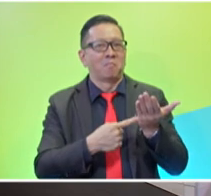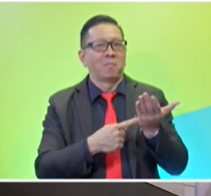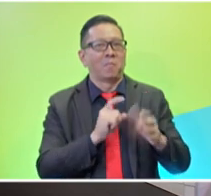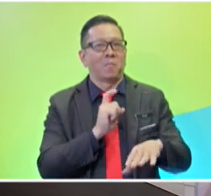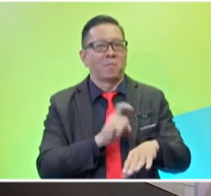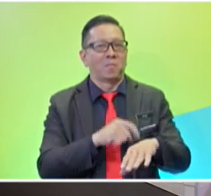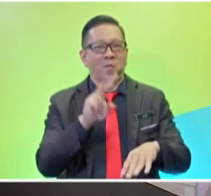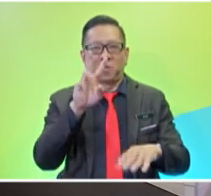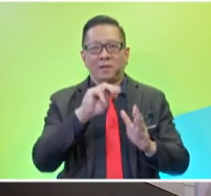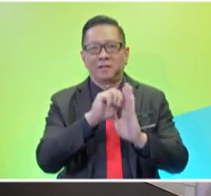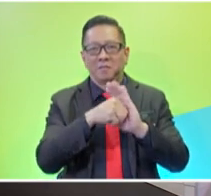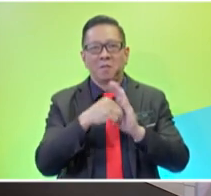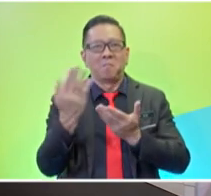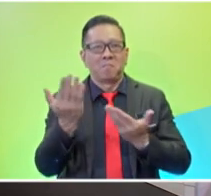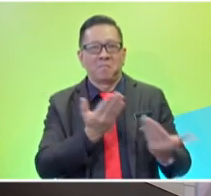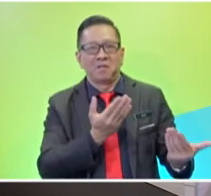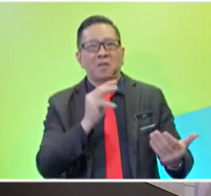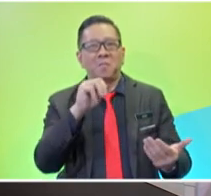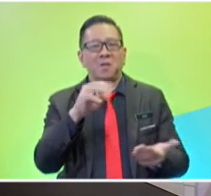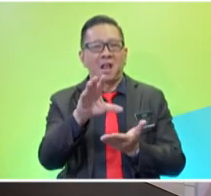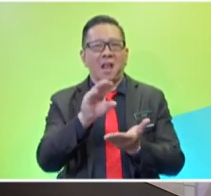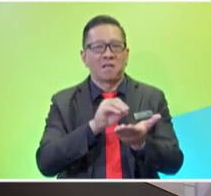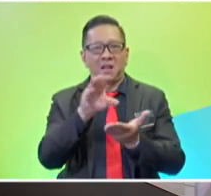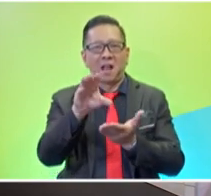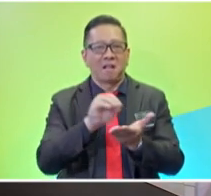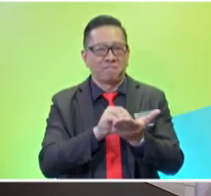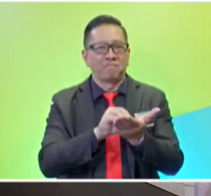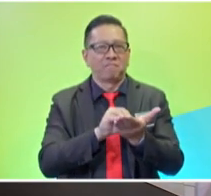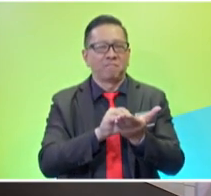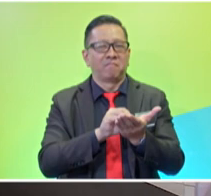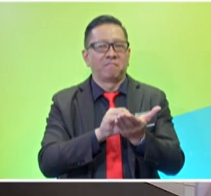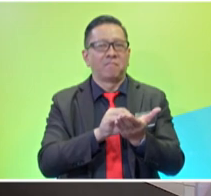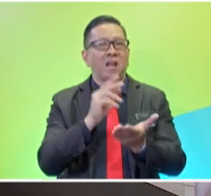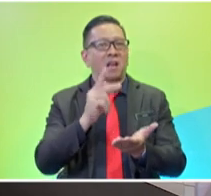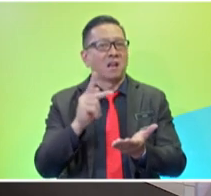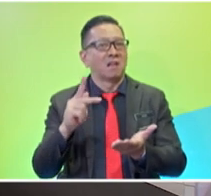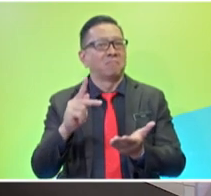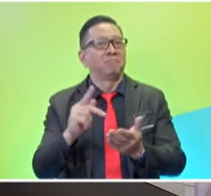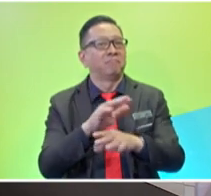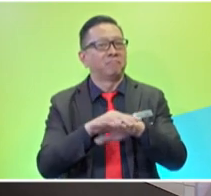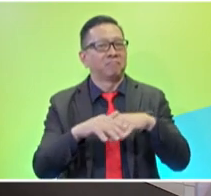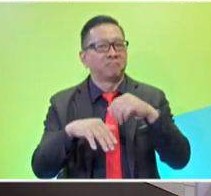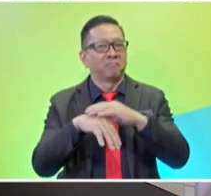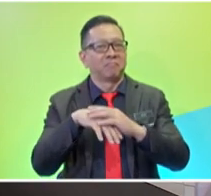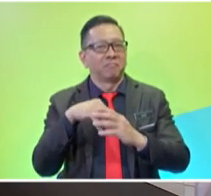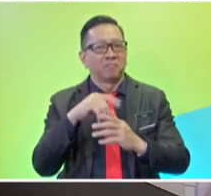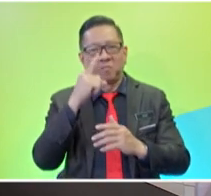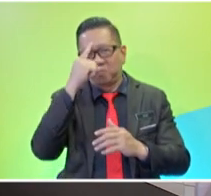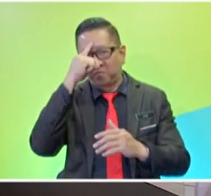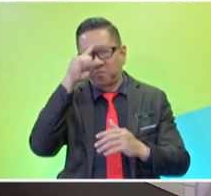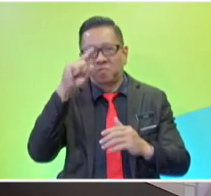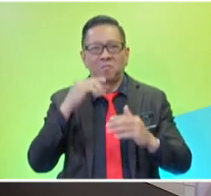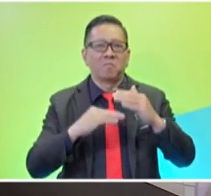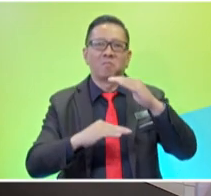saya tidak minta terlalu cepat untuk mengelakkan dan juga